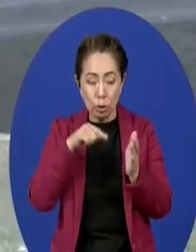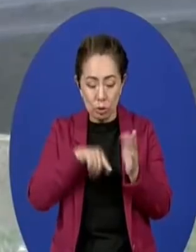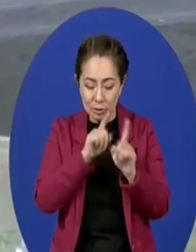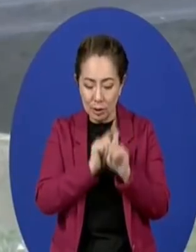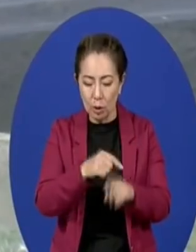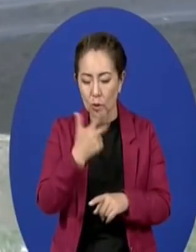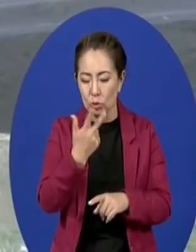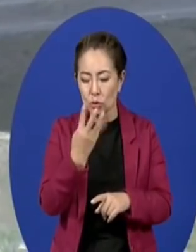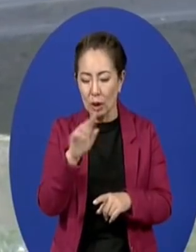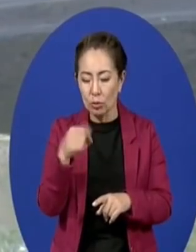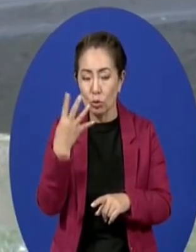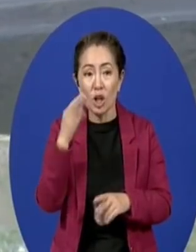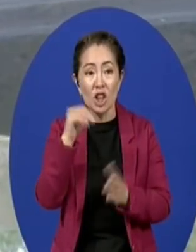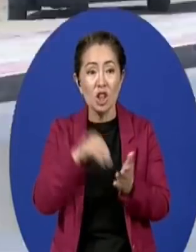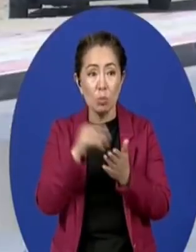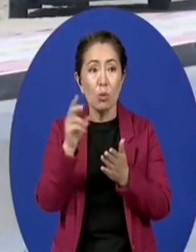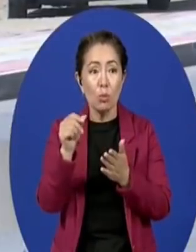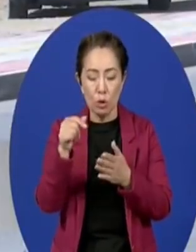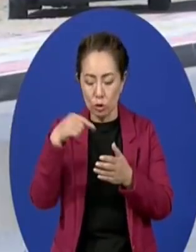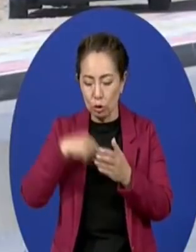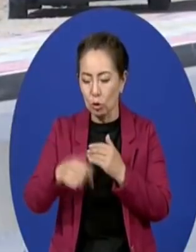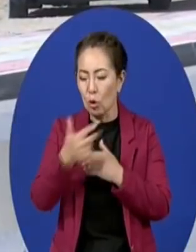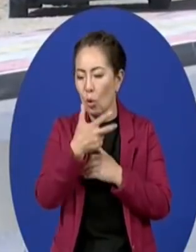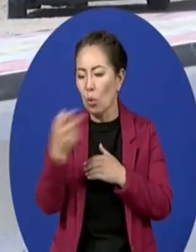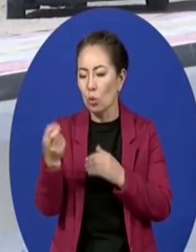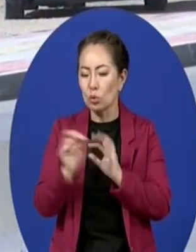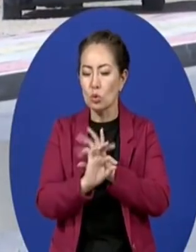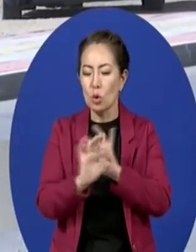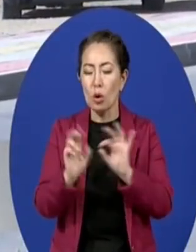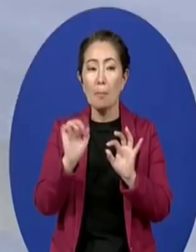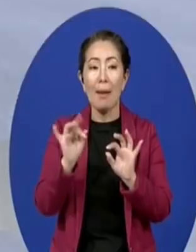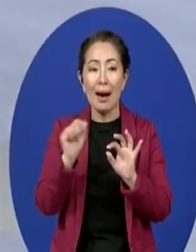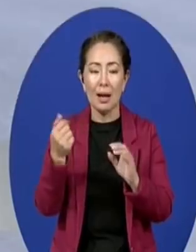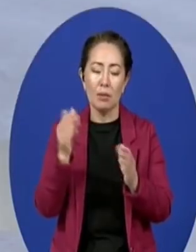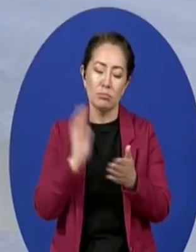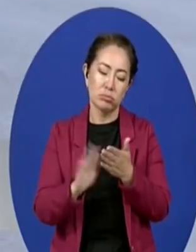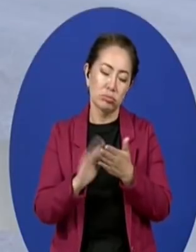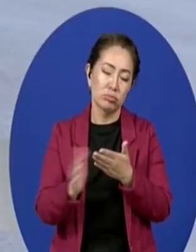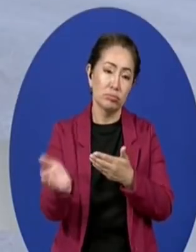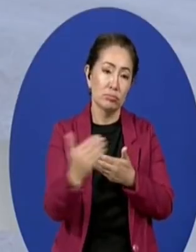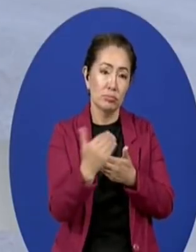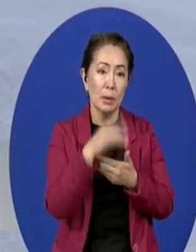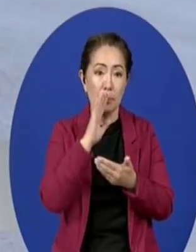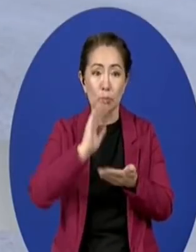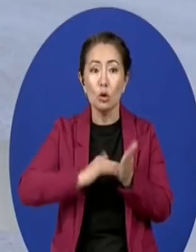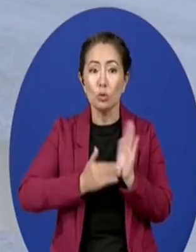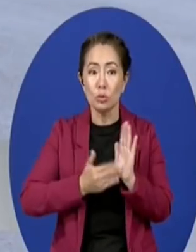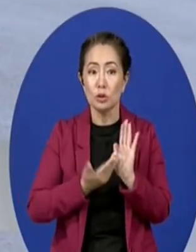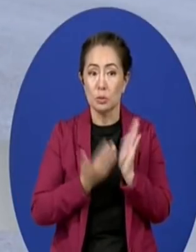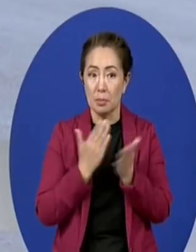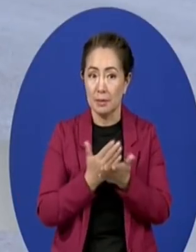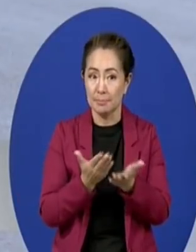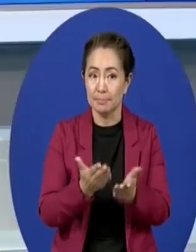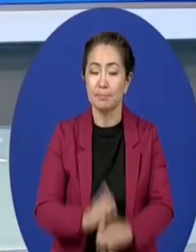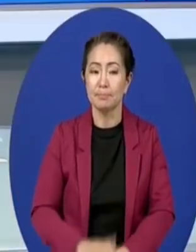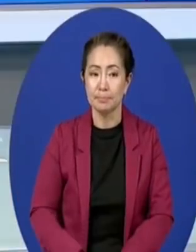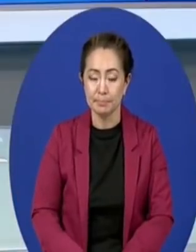34.4 тэрбум төгрөгийн 300 гаруй төрлийн бараа ажил үйлчлэгээ худалдан авахаар төлөвлөжээ.